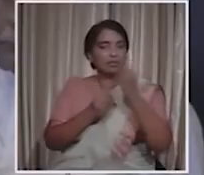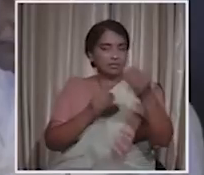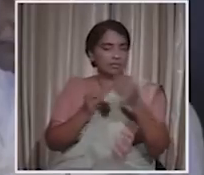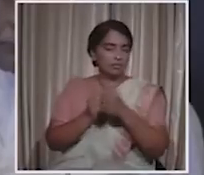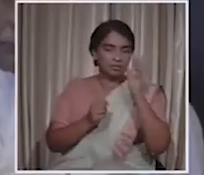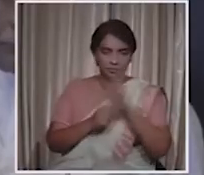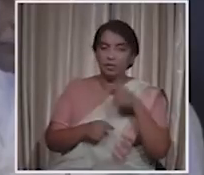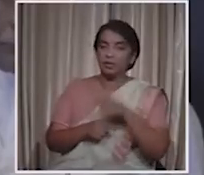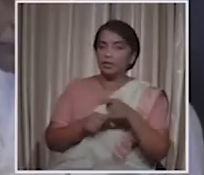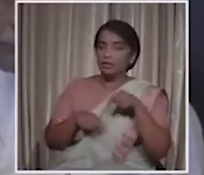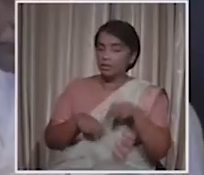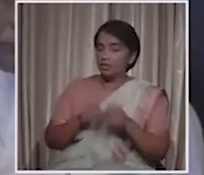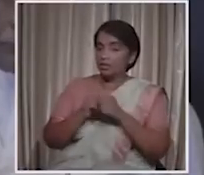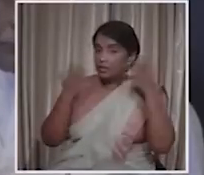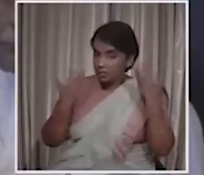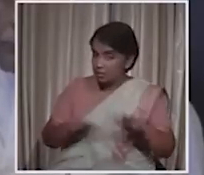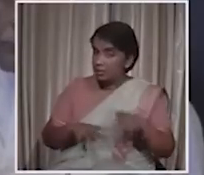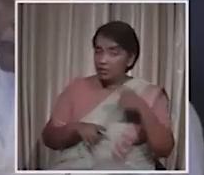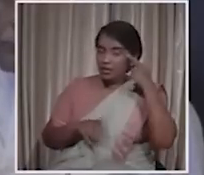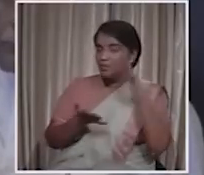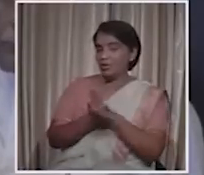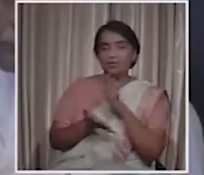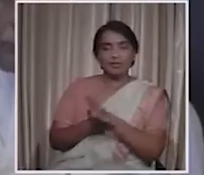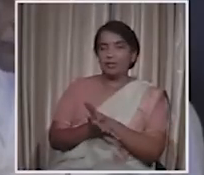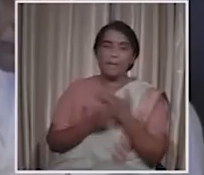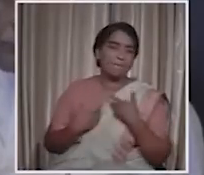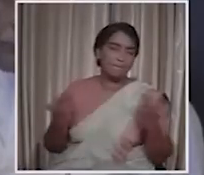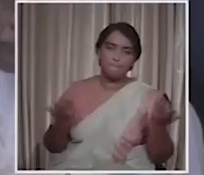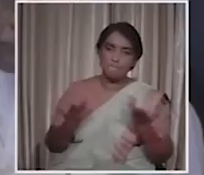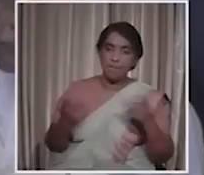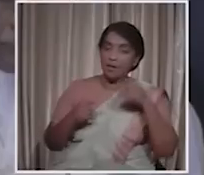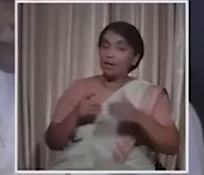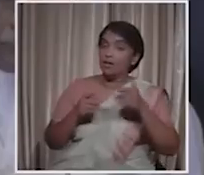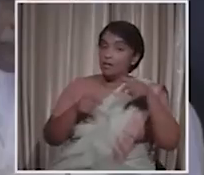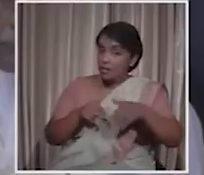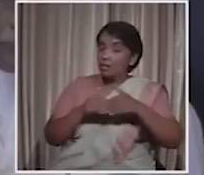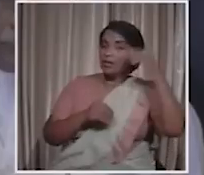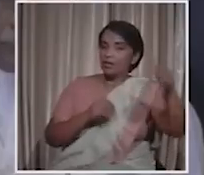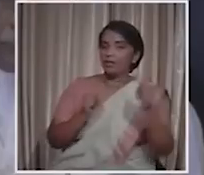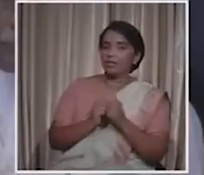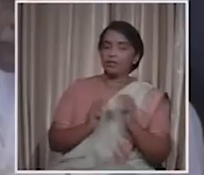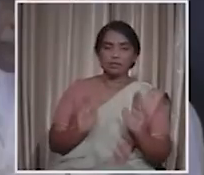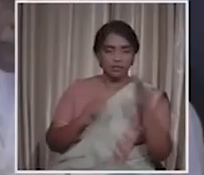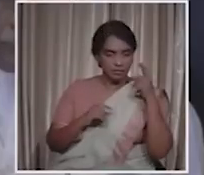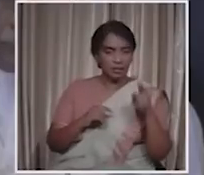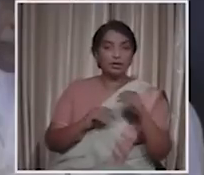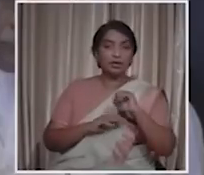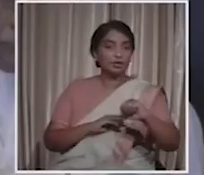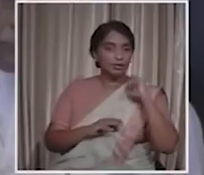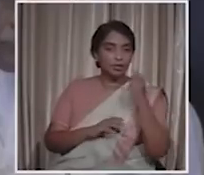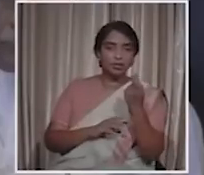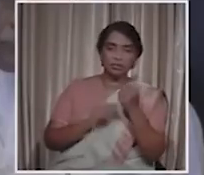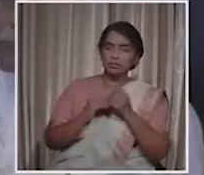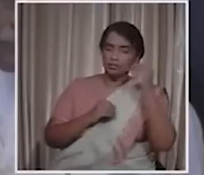ඕනේ. එතනින් මේ ගමන අවසන් වුණා කිය සතුටු වෙන්න අපිට බෑ. එතනින් තමයි අපි ඉදිරි ගමන ආරම්භය. ශක්තිමත්